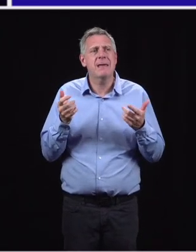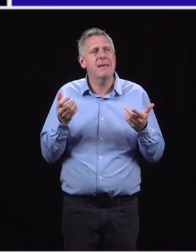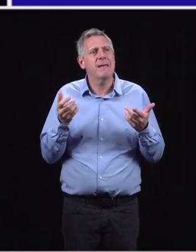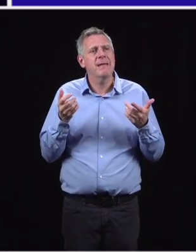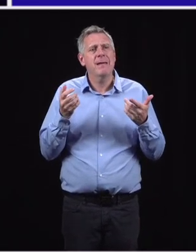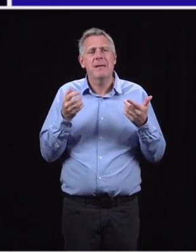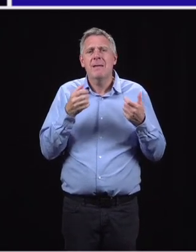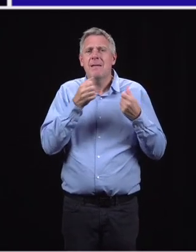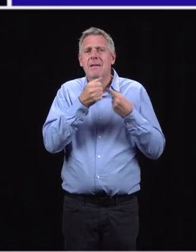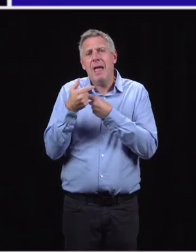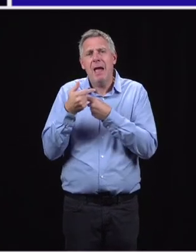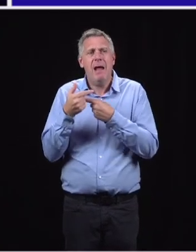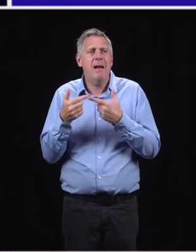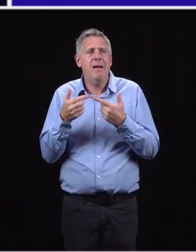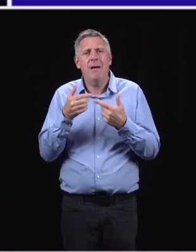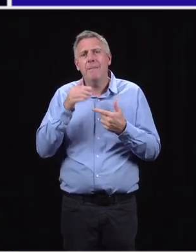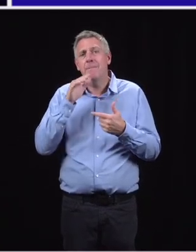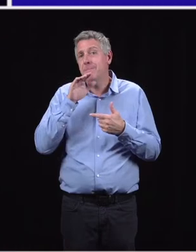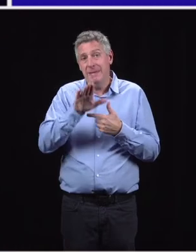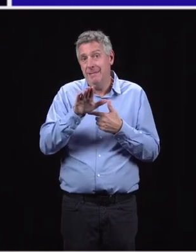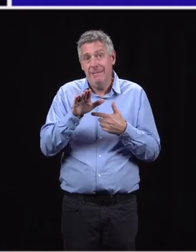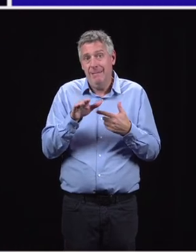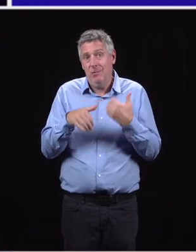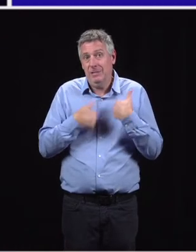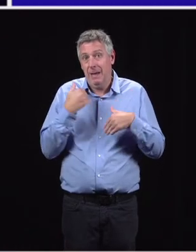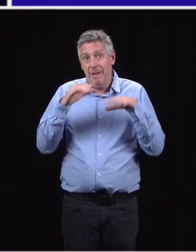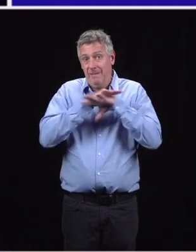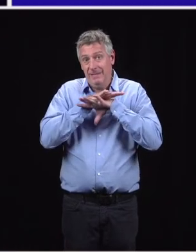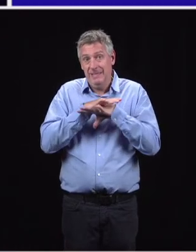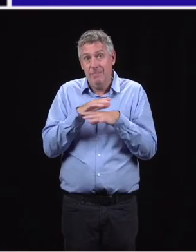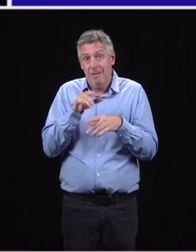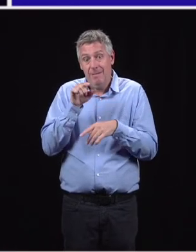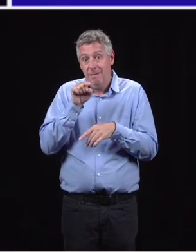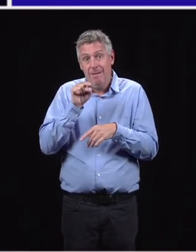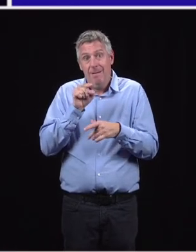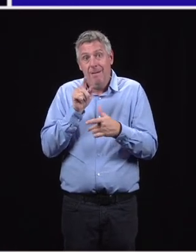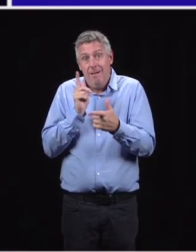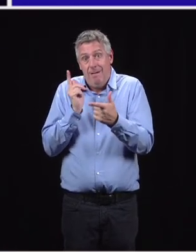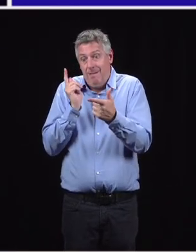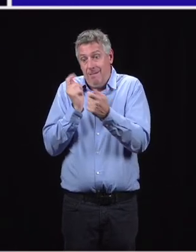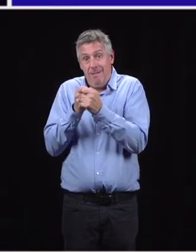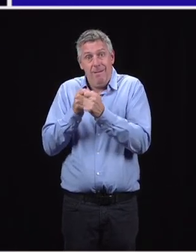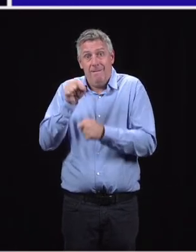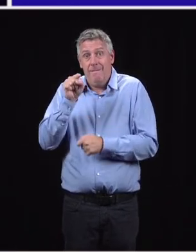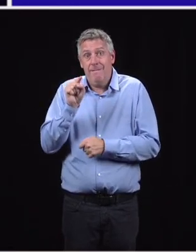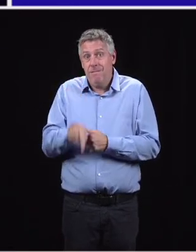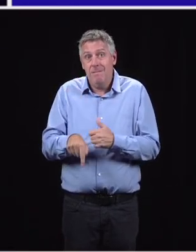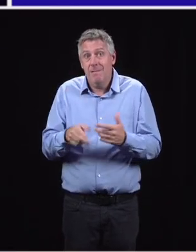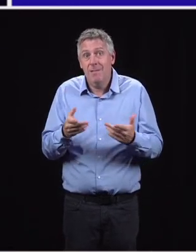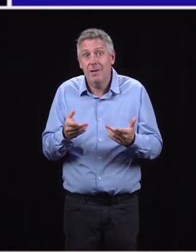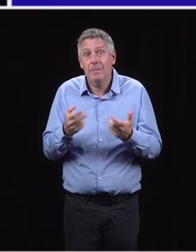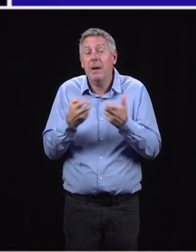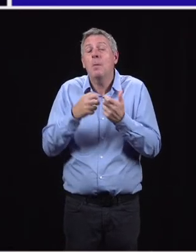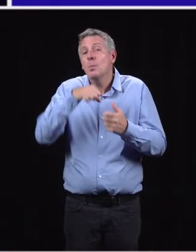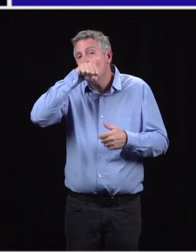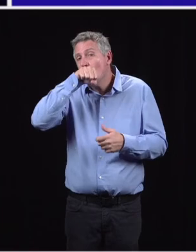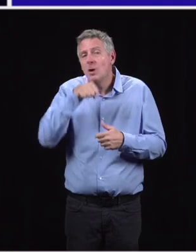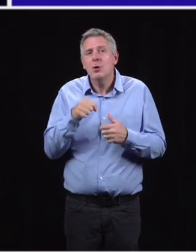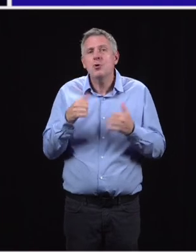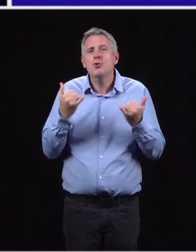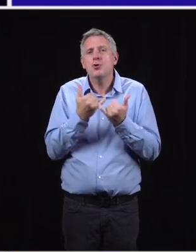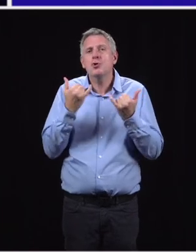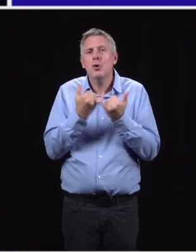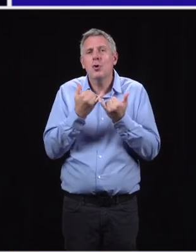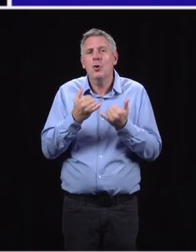certains types de handicap invisibles et en réalité c'est le cas et un anecdote un de mes jeux préférés donc s'appelle